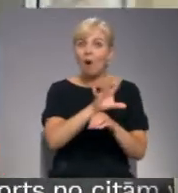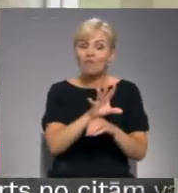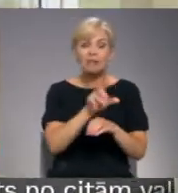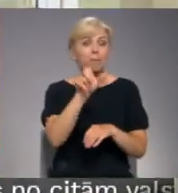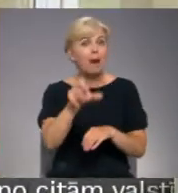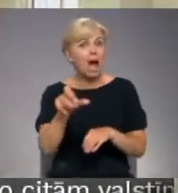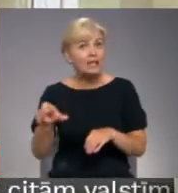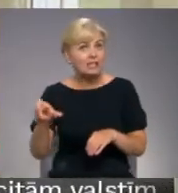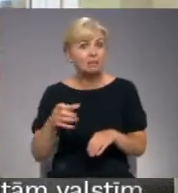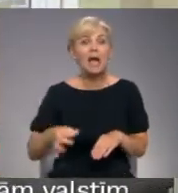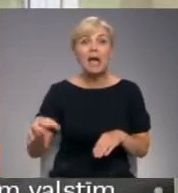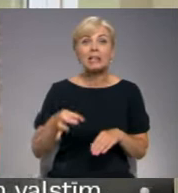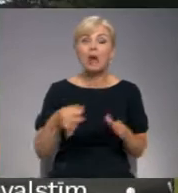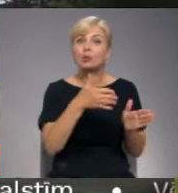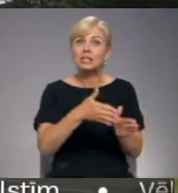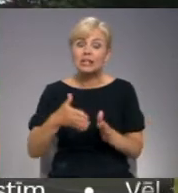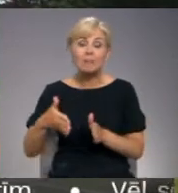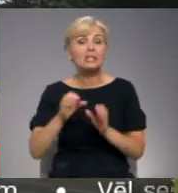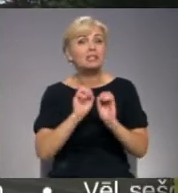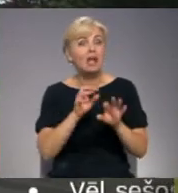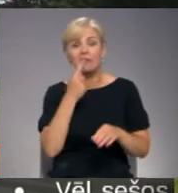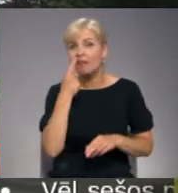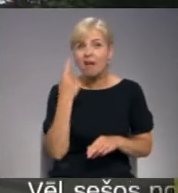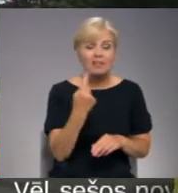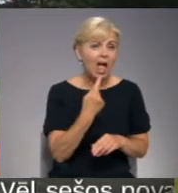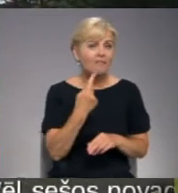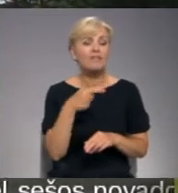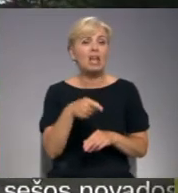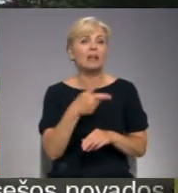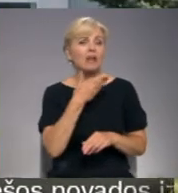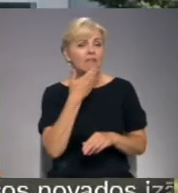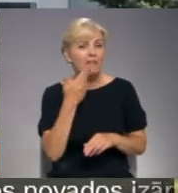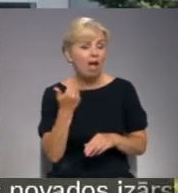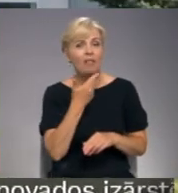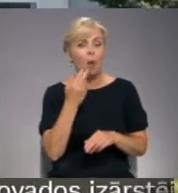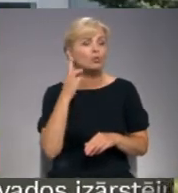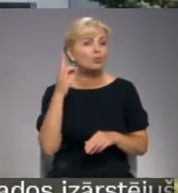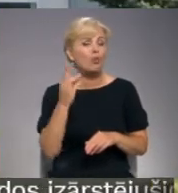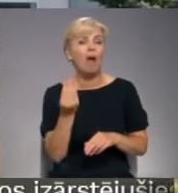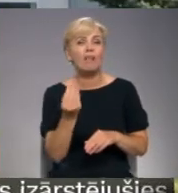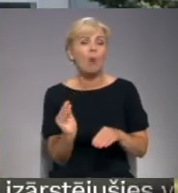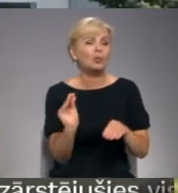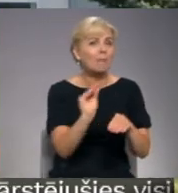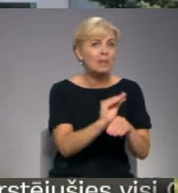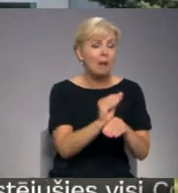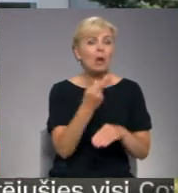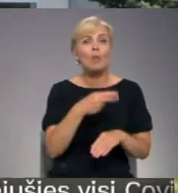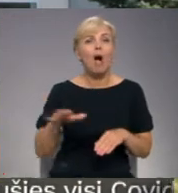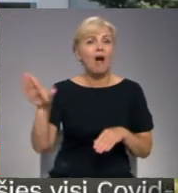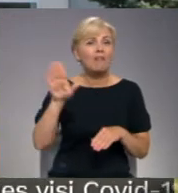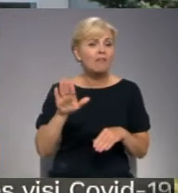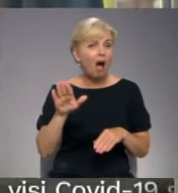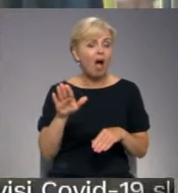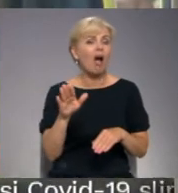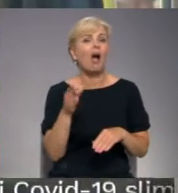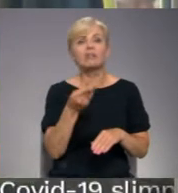pacientiem. Reģionālās slimnīcas gan stāsta, ka neviena no tām vēl aizvien solīto naudu piemaksām no valsts nav